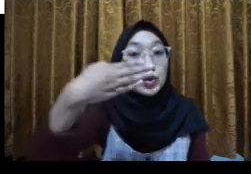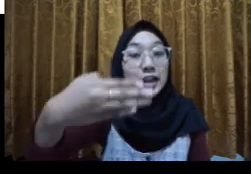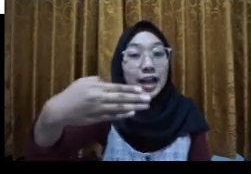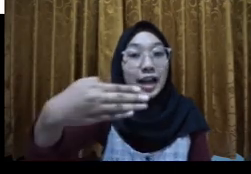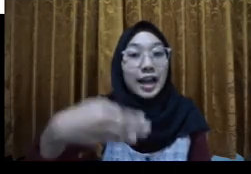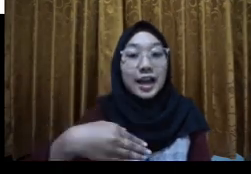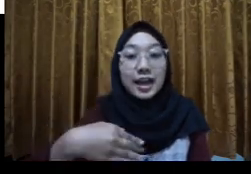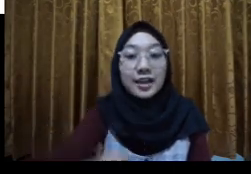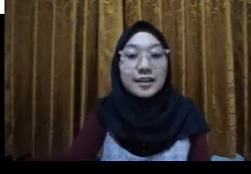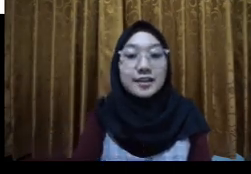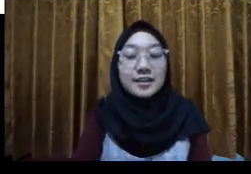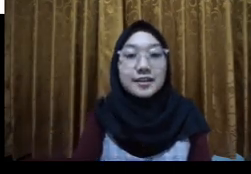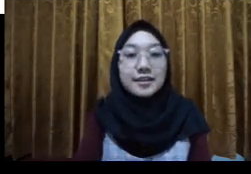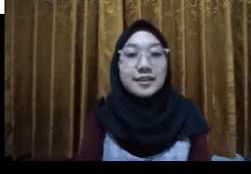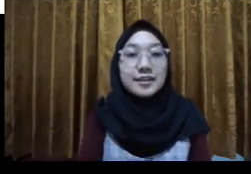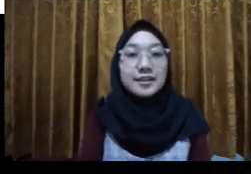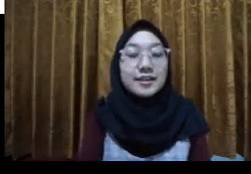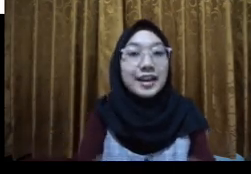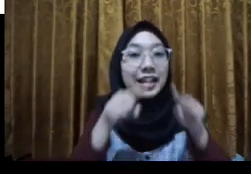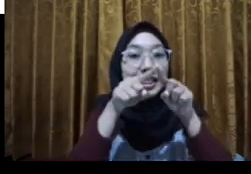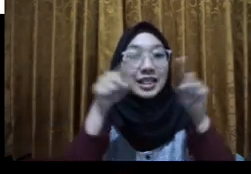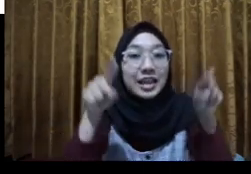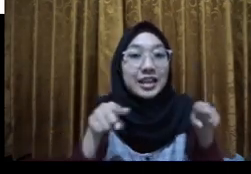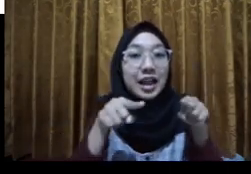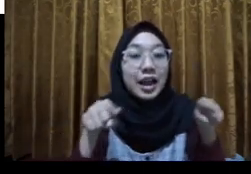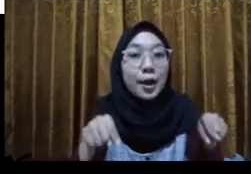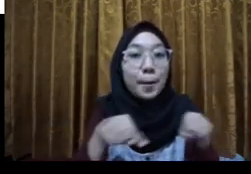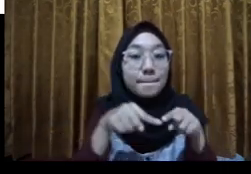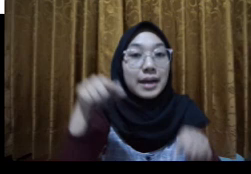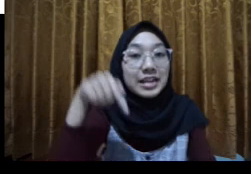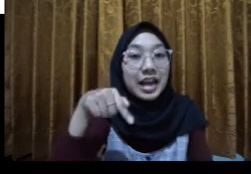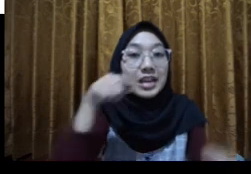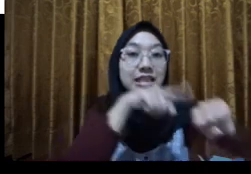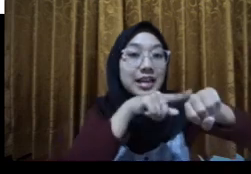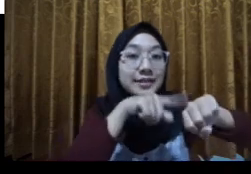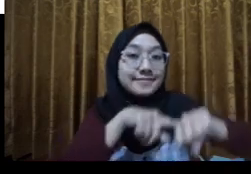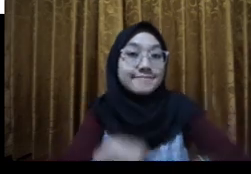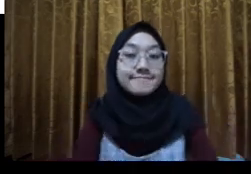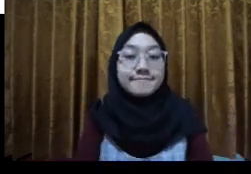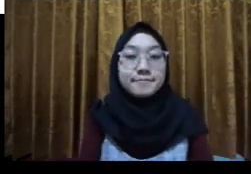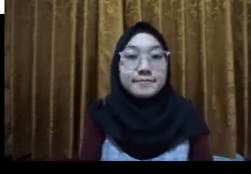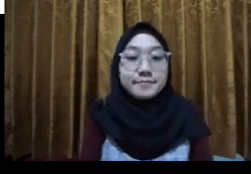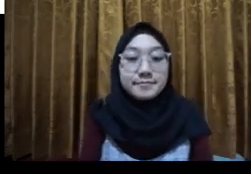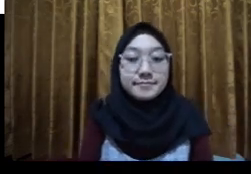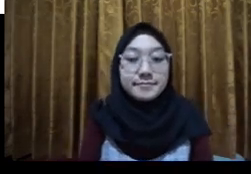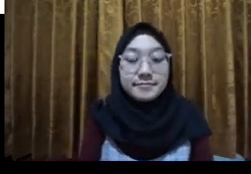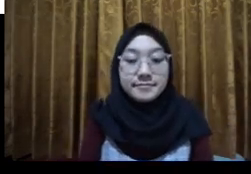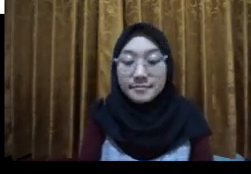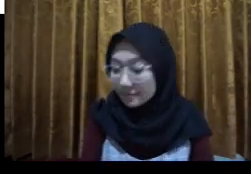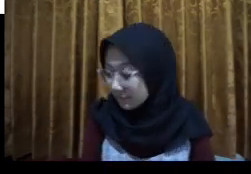kanan. Scan current page F4C Sini ada pilihannya ya, scan current page. Scan current page ini artinya satu halaman saja di